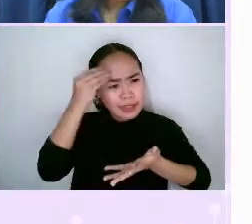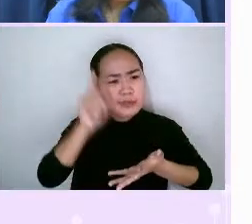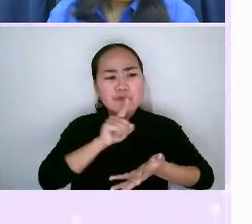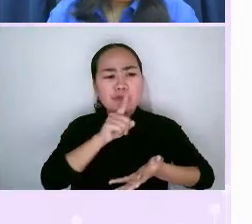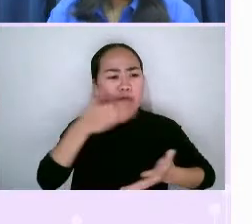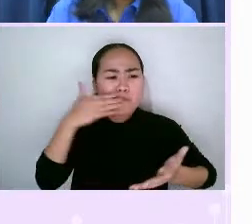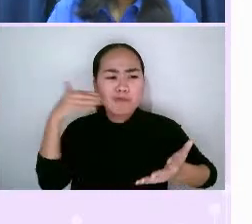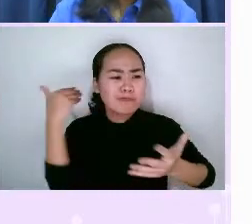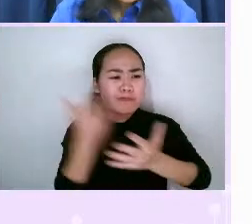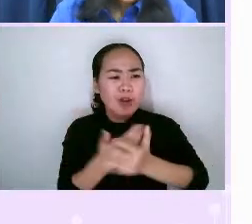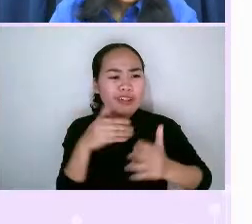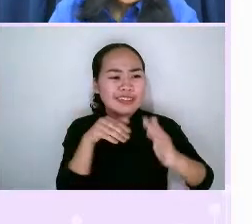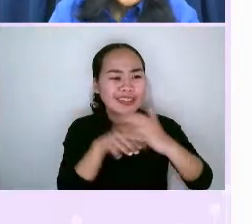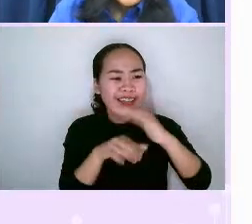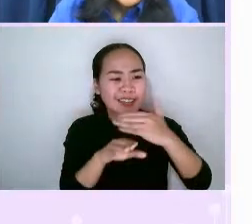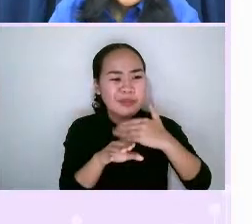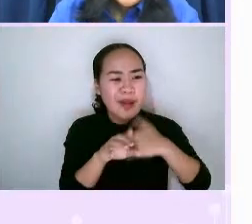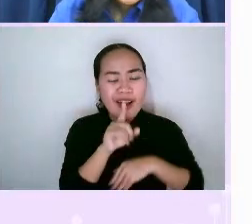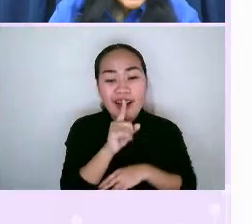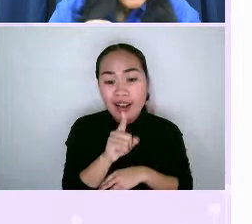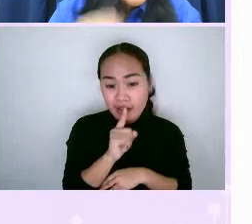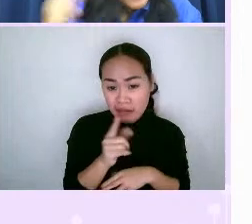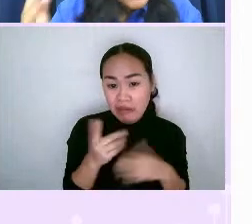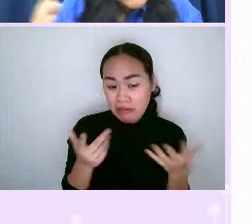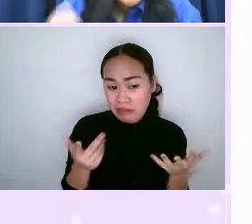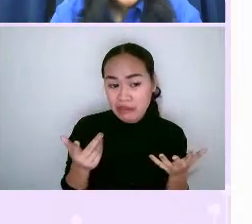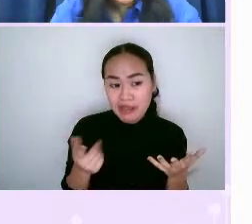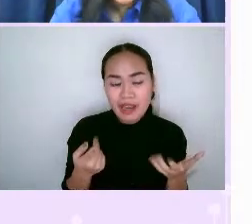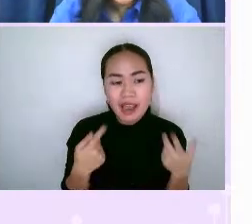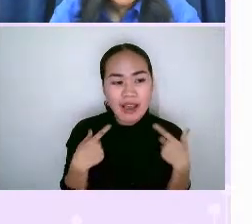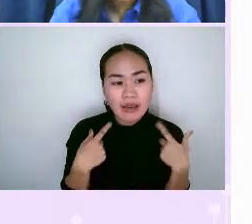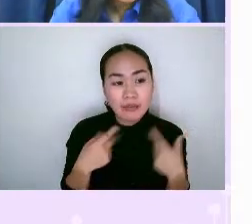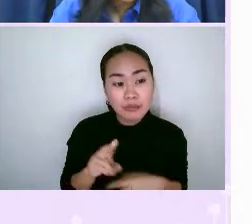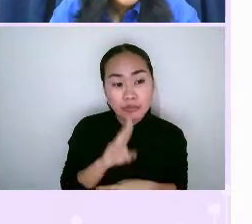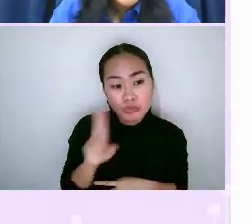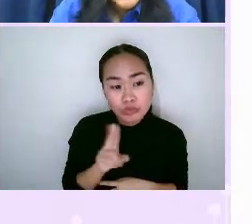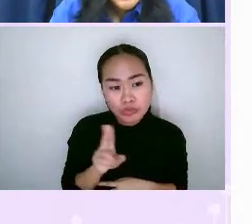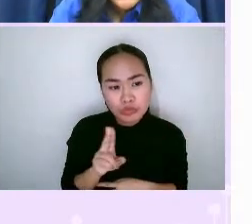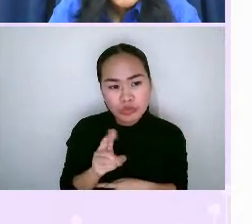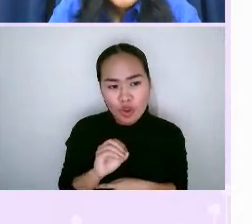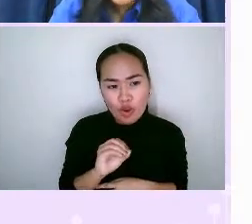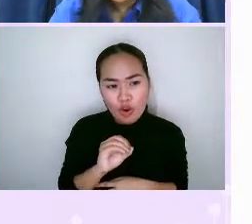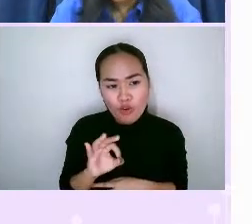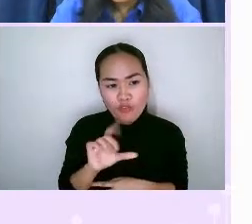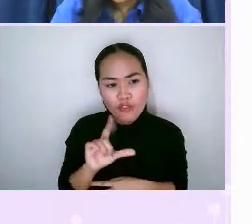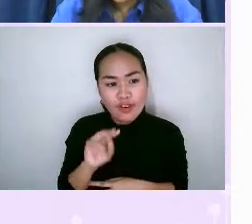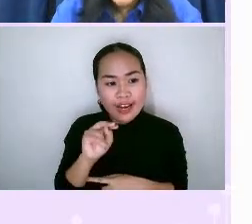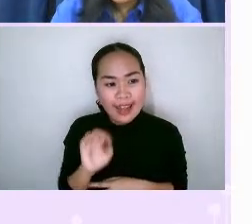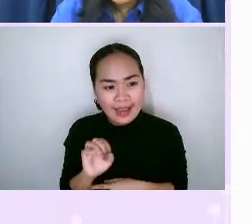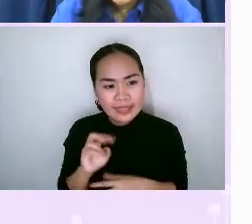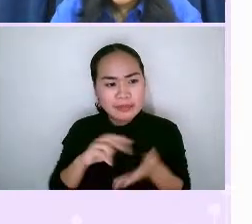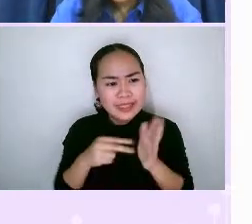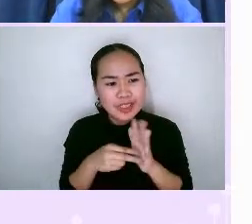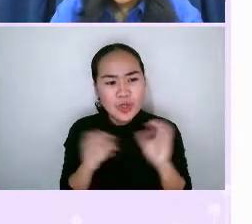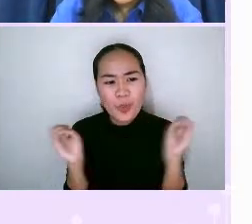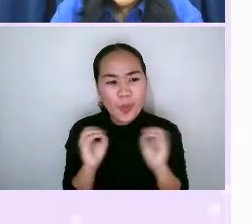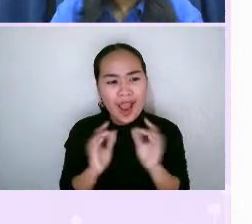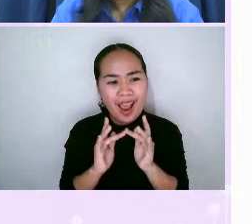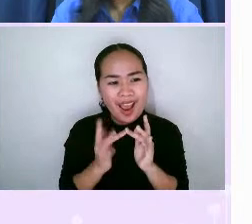accessible. Aside po dito, aside sa paggamit din ha, sa offline use niya, meron din po kasi tayo